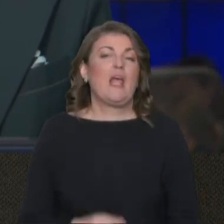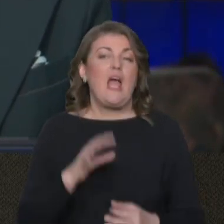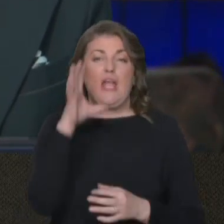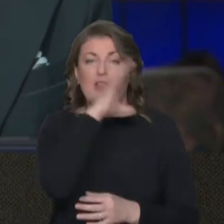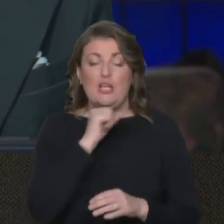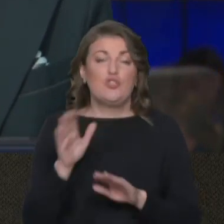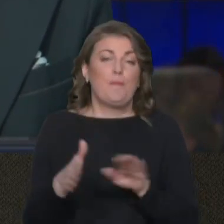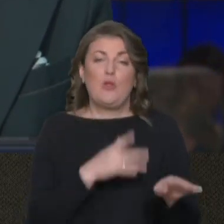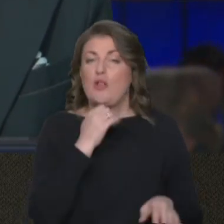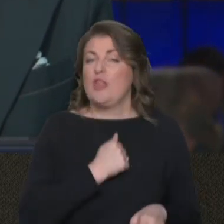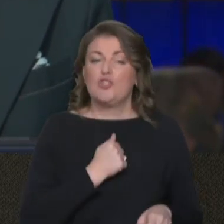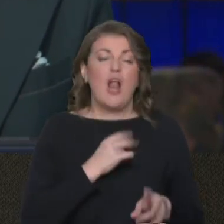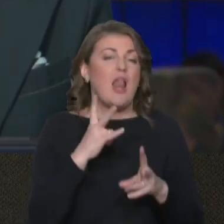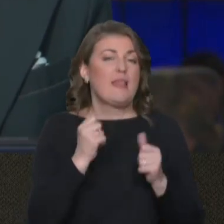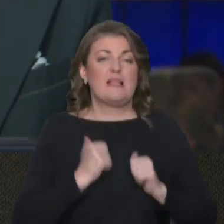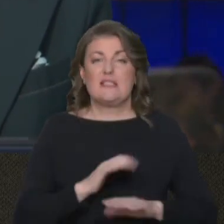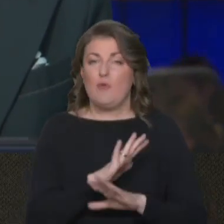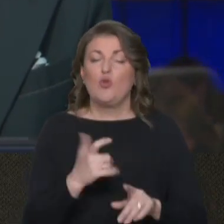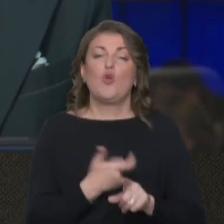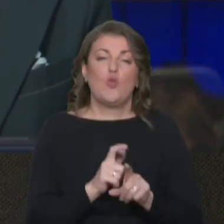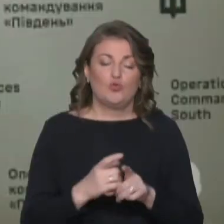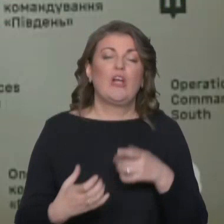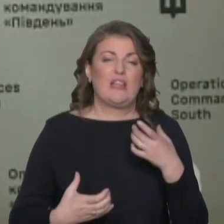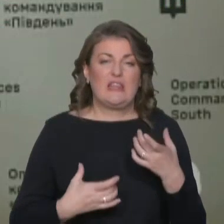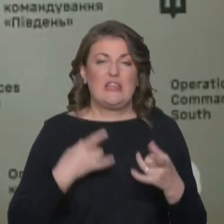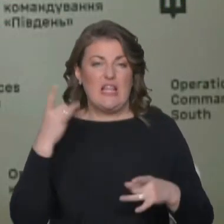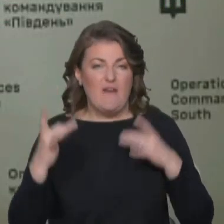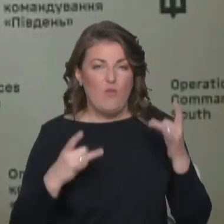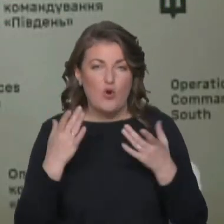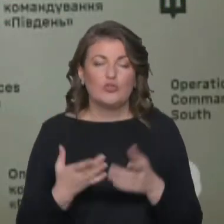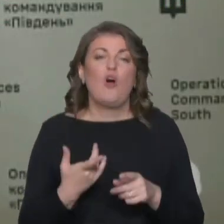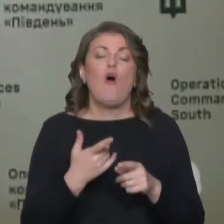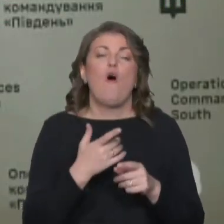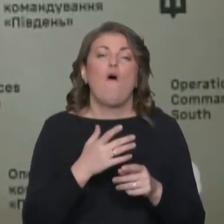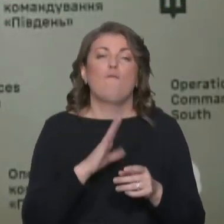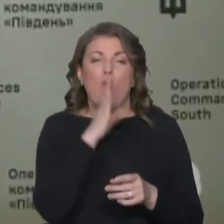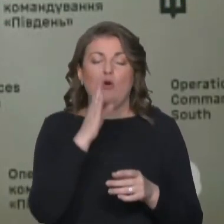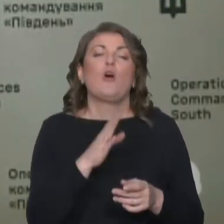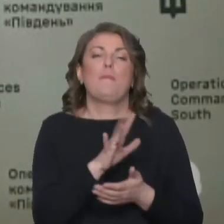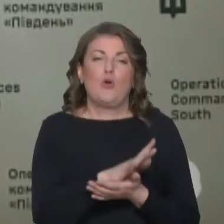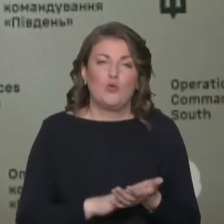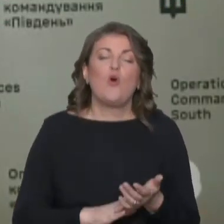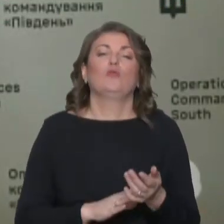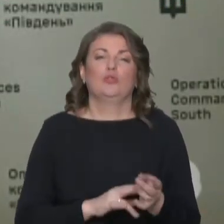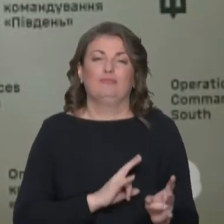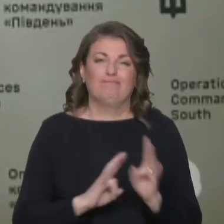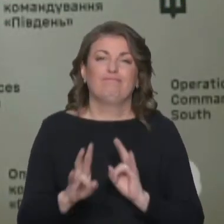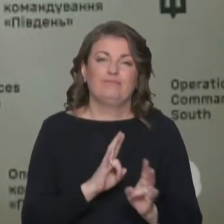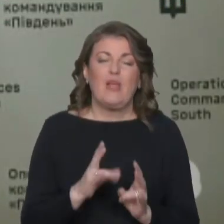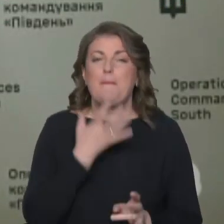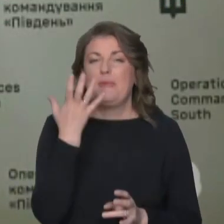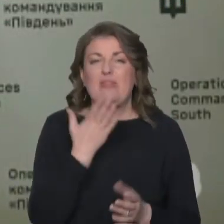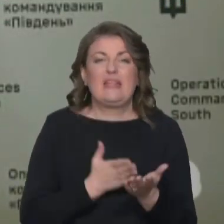Ніч минула, на жаль, неспокійно, досить тривожно, і ворог продовжує тероризувати південний напрямок.